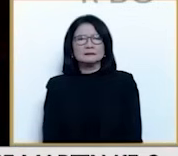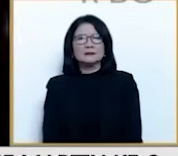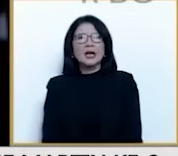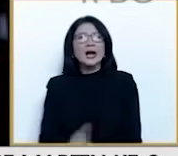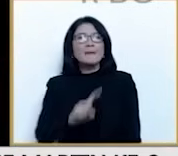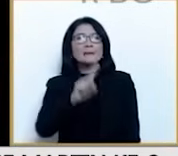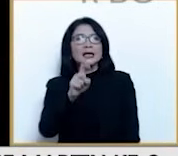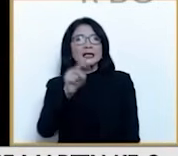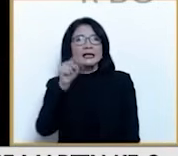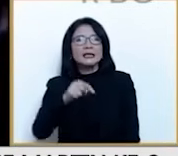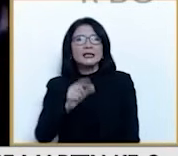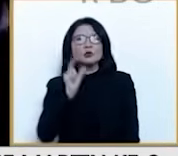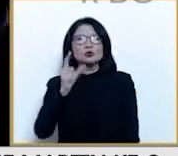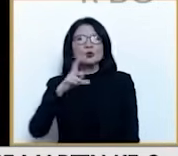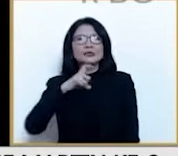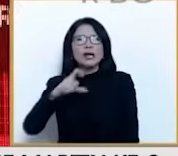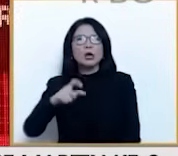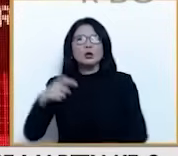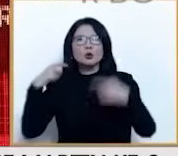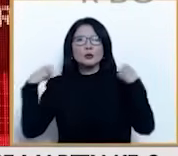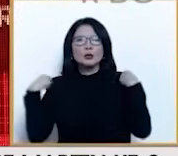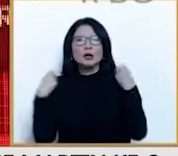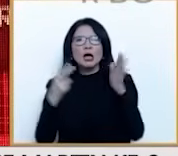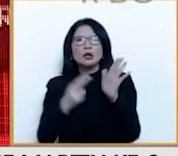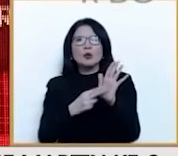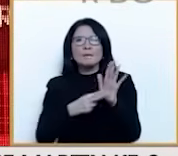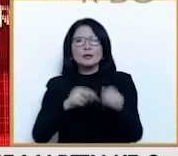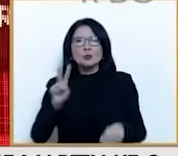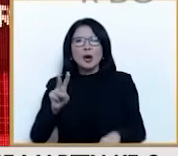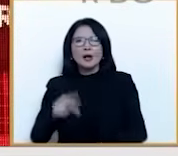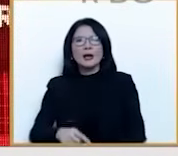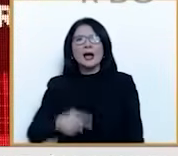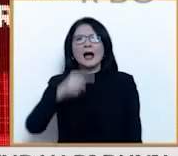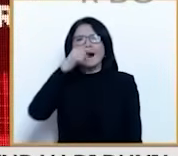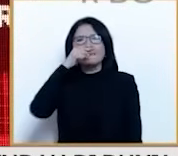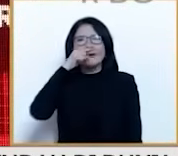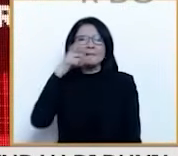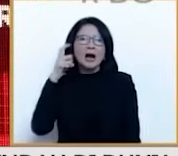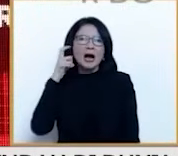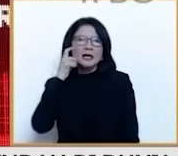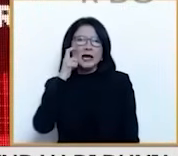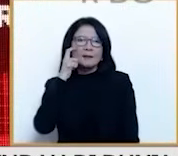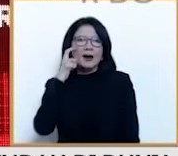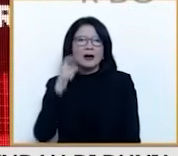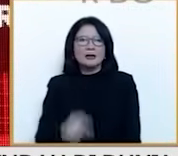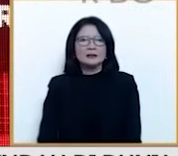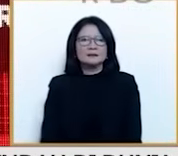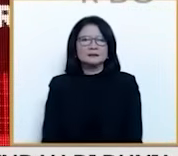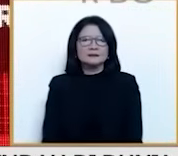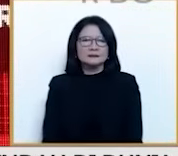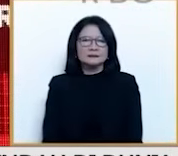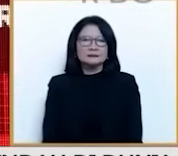Dan pertanyaan ini untuk calon gubernur nomor urut 2, Bapak Dharma Pongrekun.